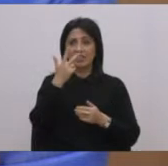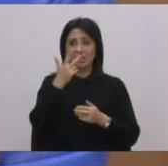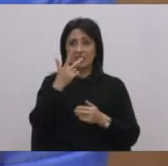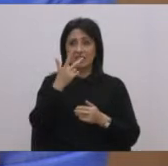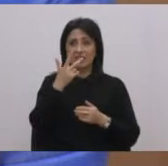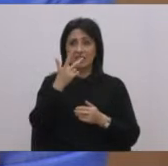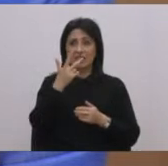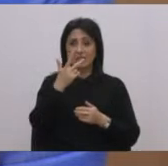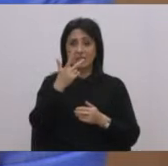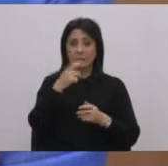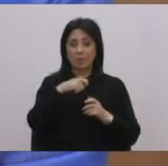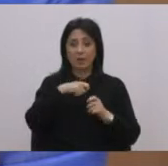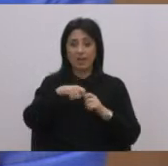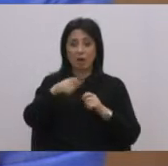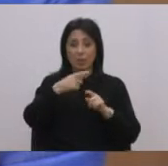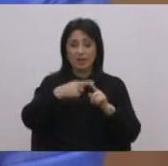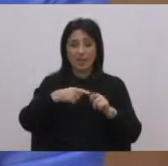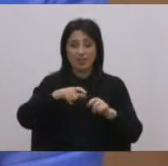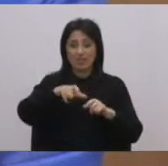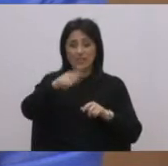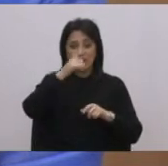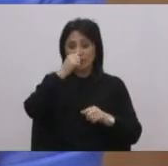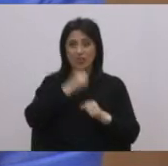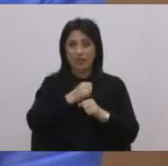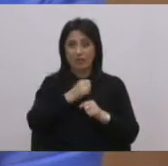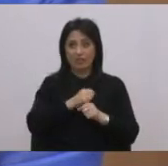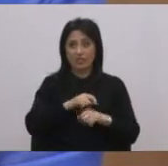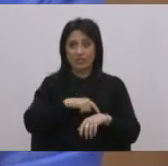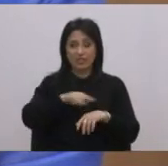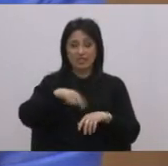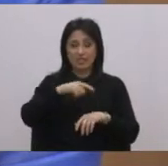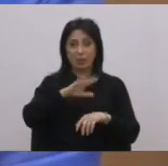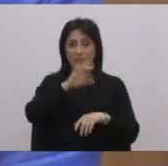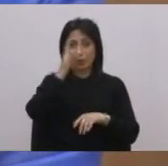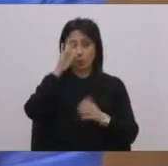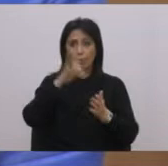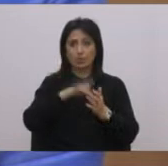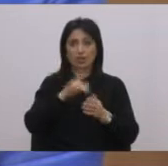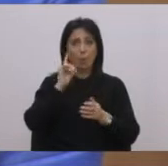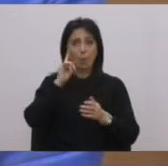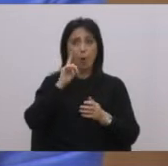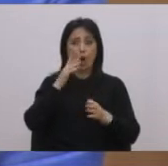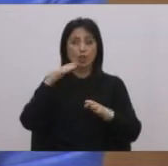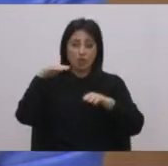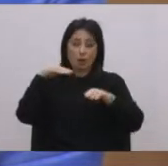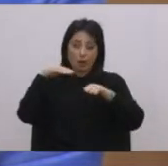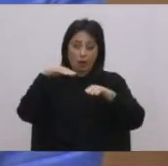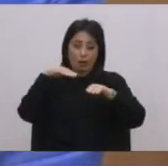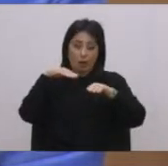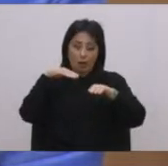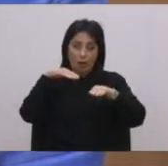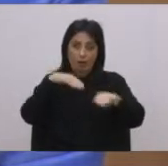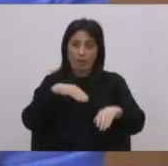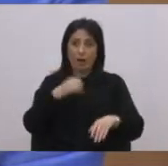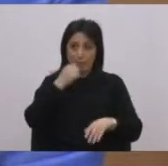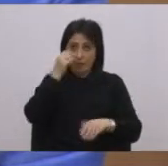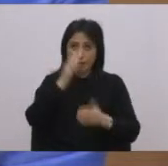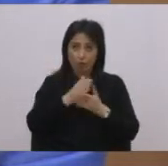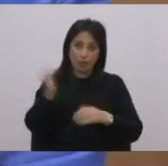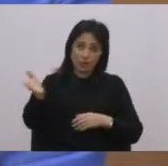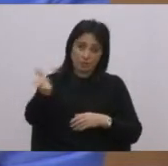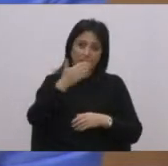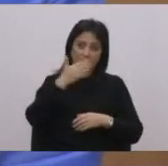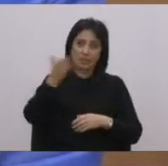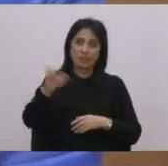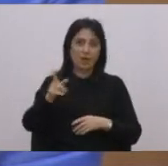na heroian gzas, tasul lui Bastavi Rover Moabita, satul Bitrouțe, școala Rustavel, Ponicela și Sanam Șemova, Rusa Subșit Goma, Madlo Beliar, iat cu ei,